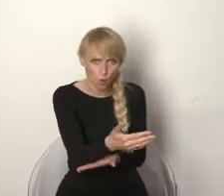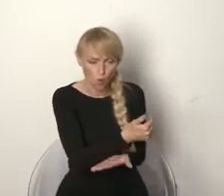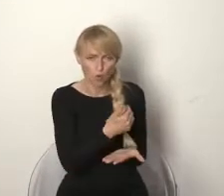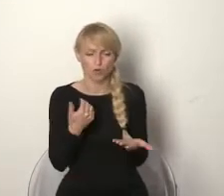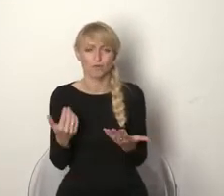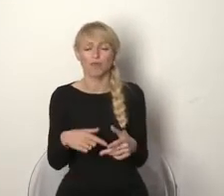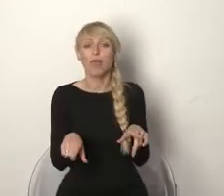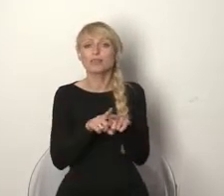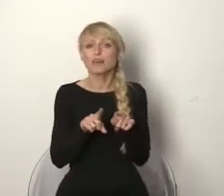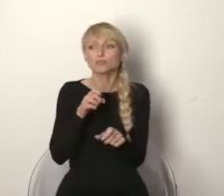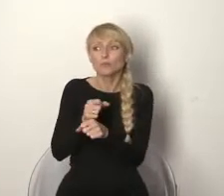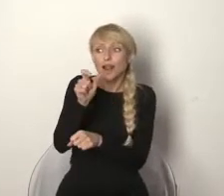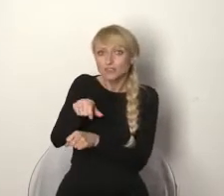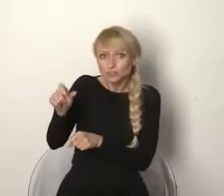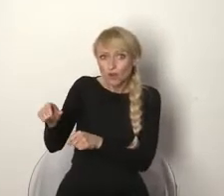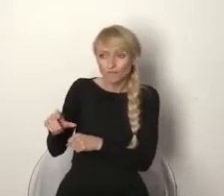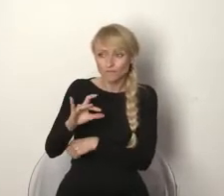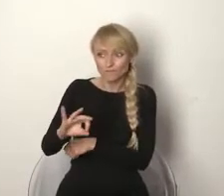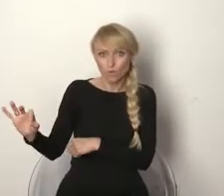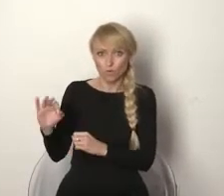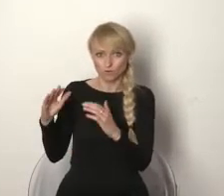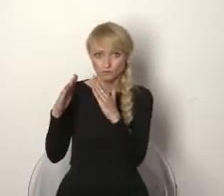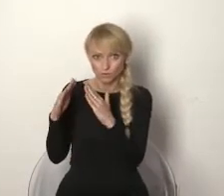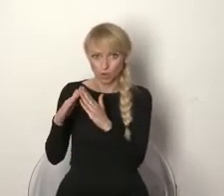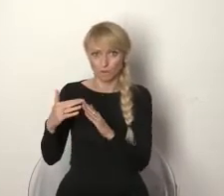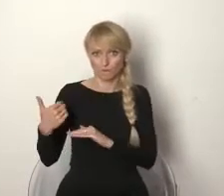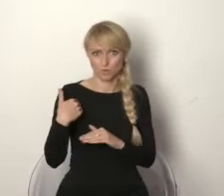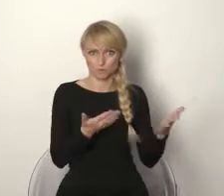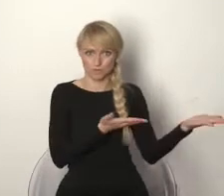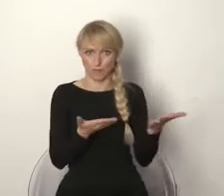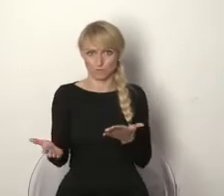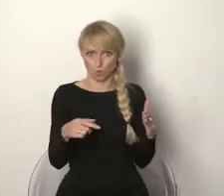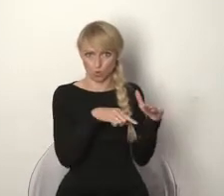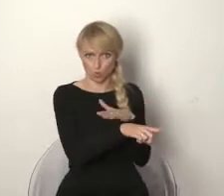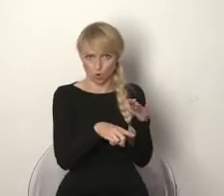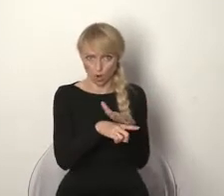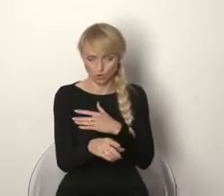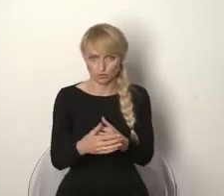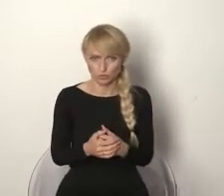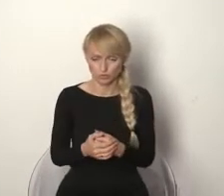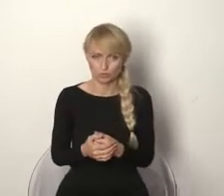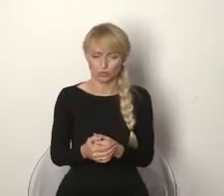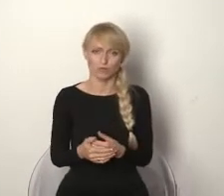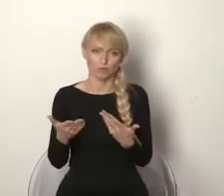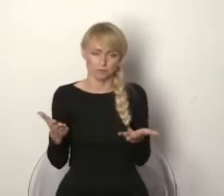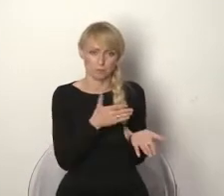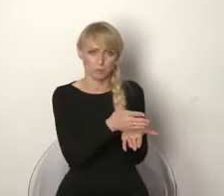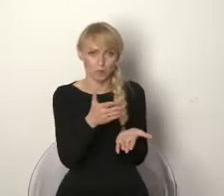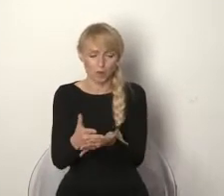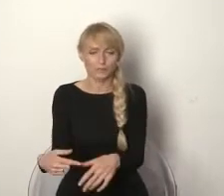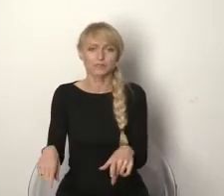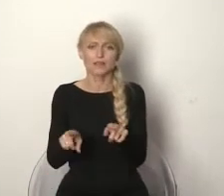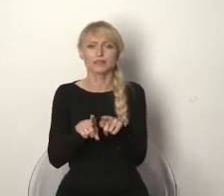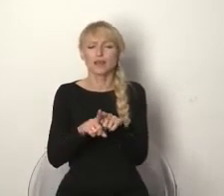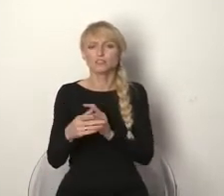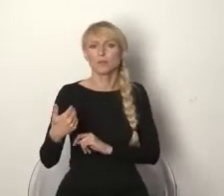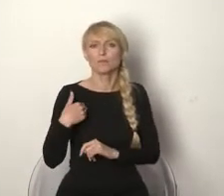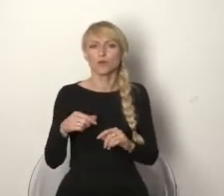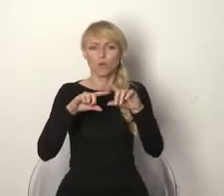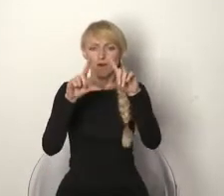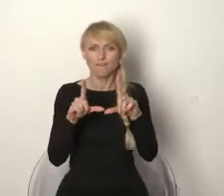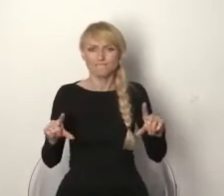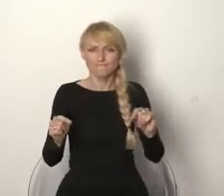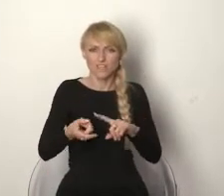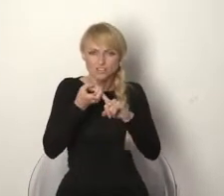też uchodźców do siebie, do domów, więc to były cztery takie główne filary. Oprócz tego oczywiście przekazywaliśmy wieszaki, przekazywaliśmy meble